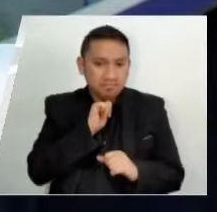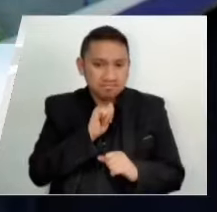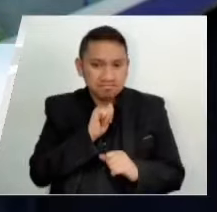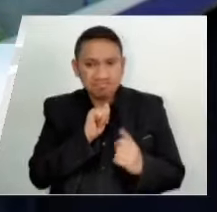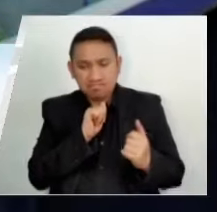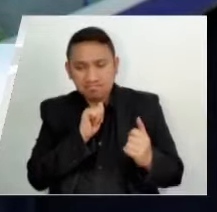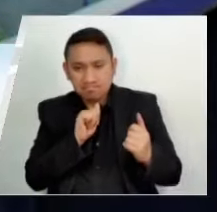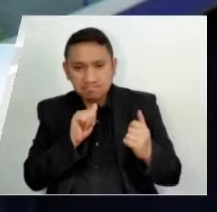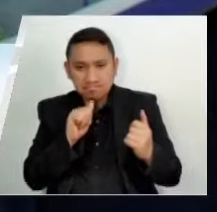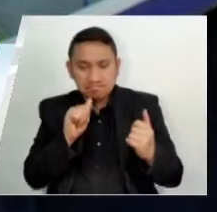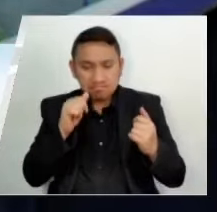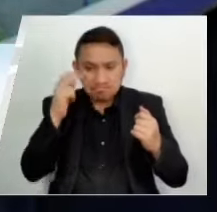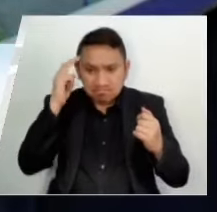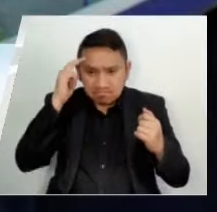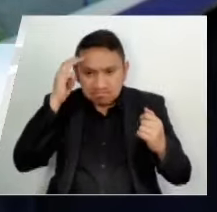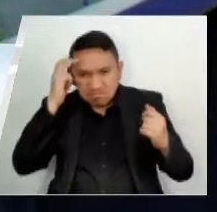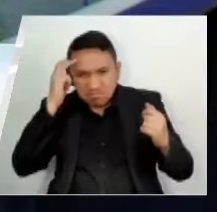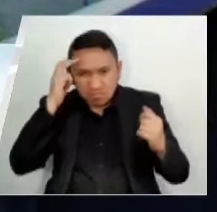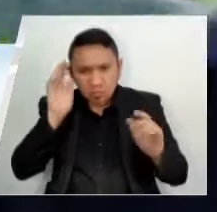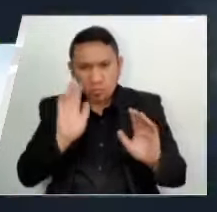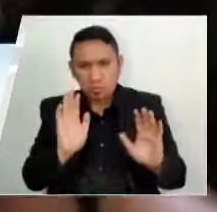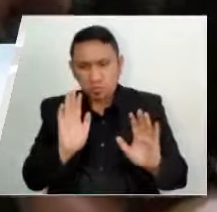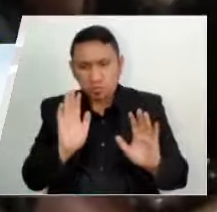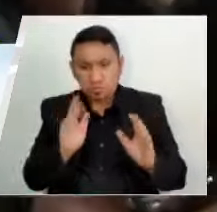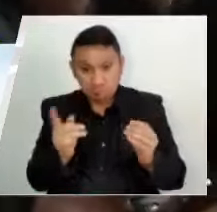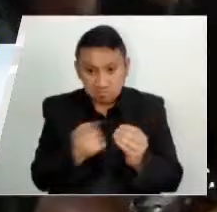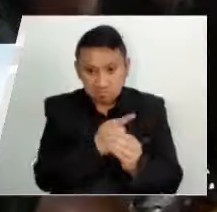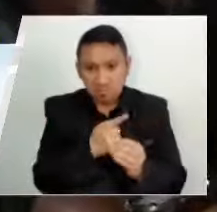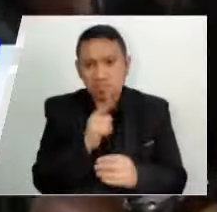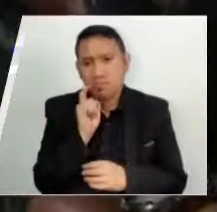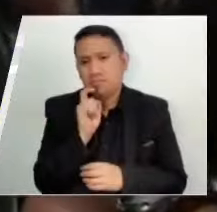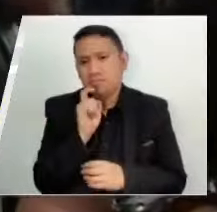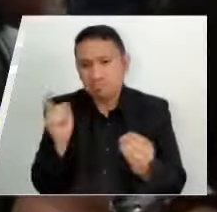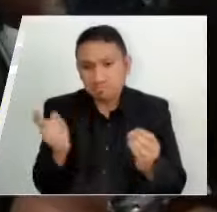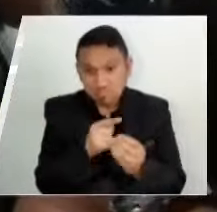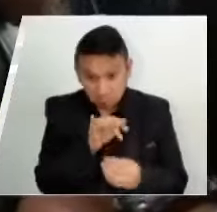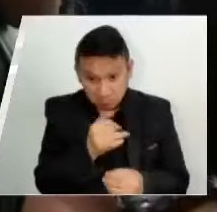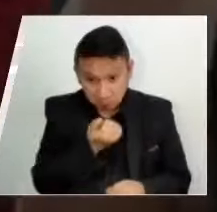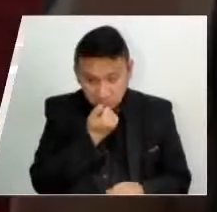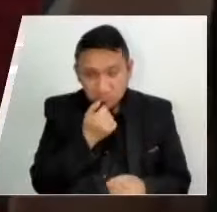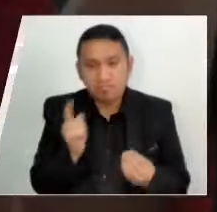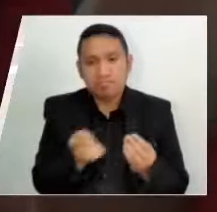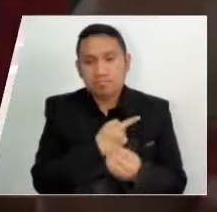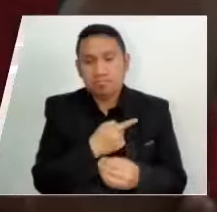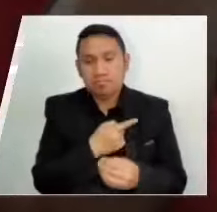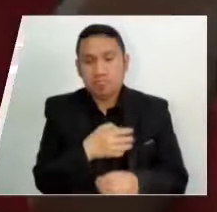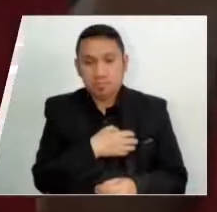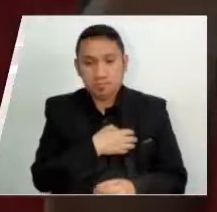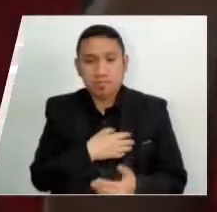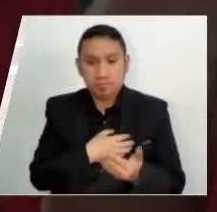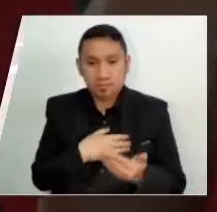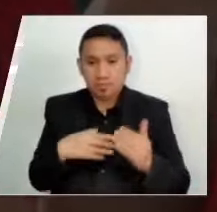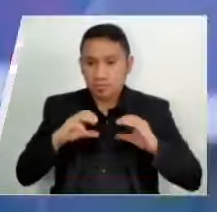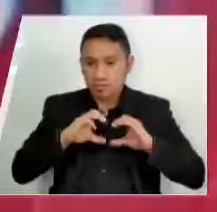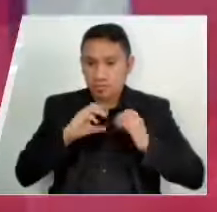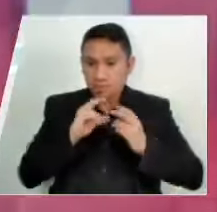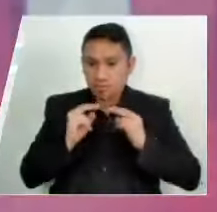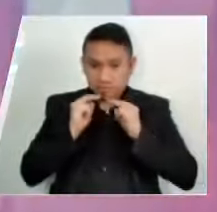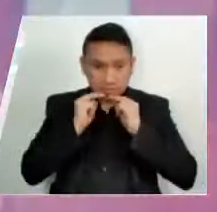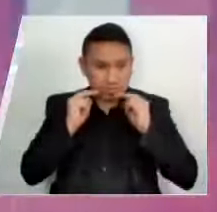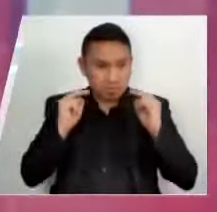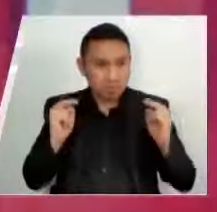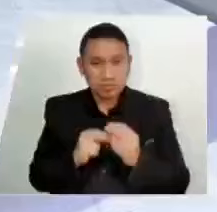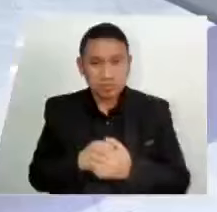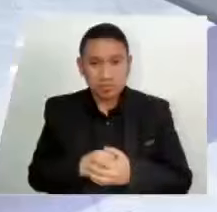leadership ng PNP na alisin sila sa serbisyo. Para sa GMA Integrated News, June Veneracion ang inyong saksi.